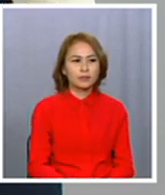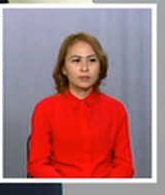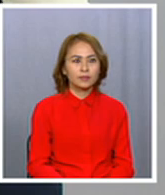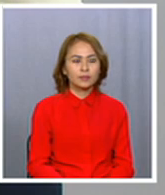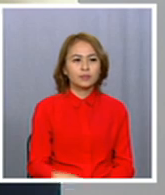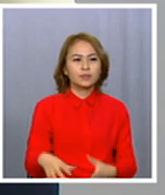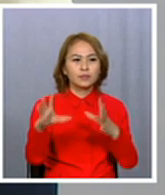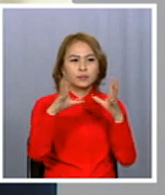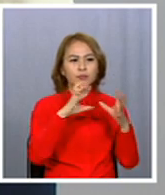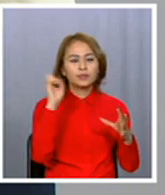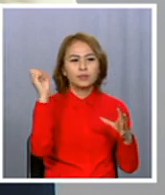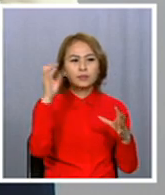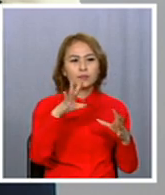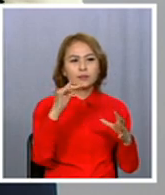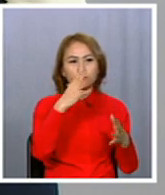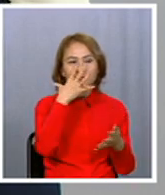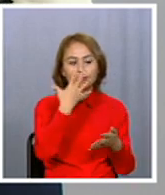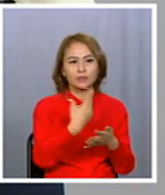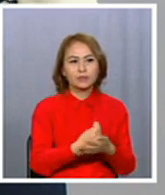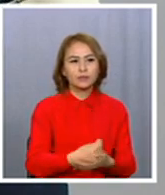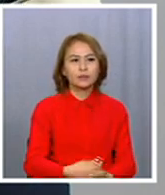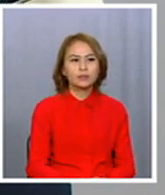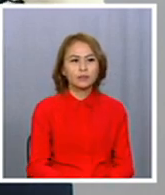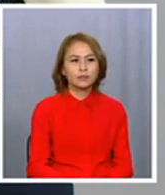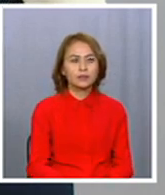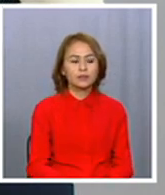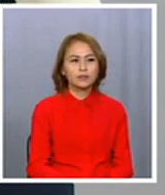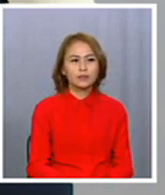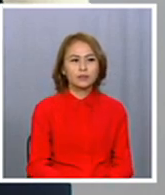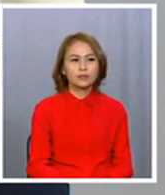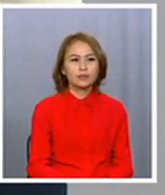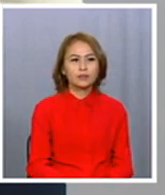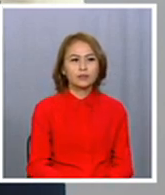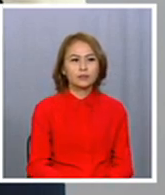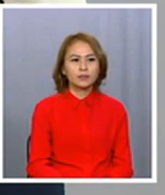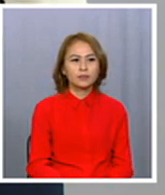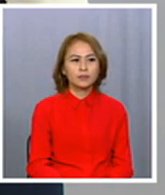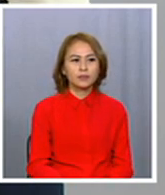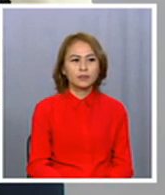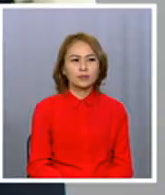вокруг Солнца и своей оси. Все верно.